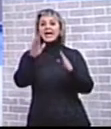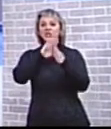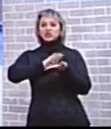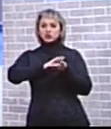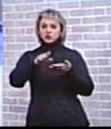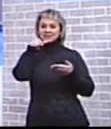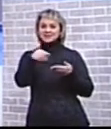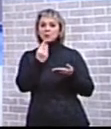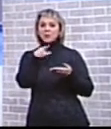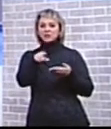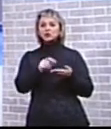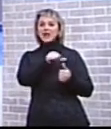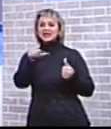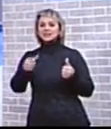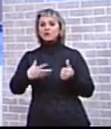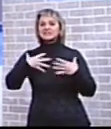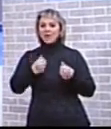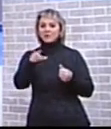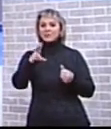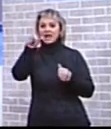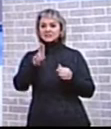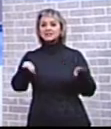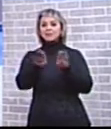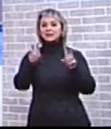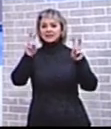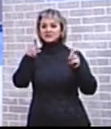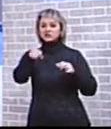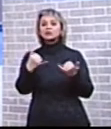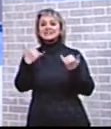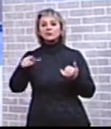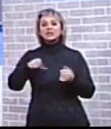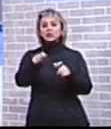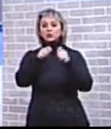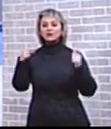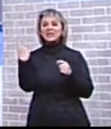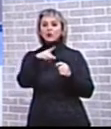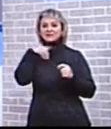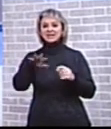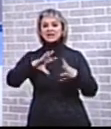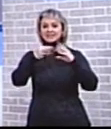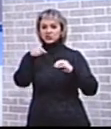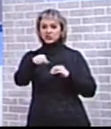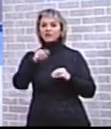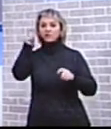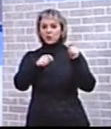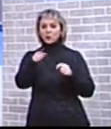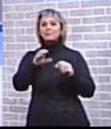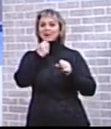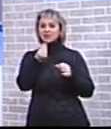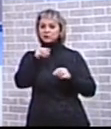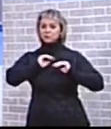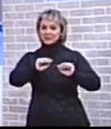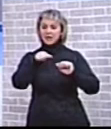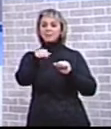Экологически чистые продукты – основа здоровья нации. Под таким девизом сегодня на Дону открылся второй Всероссийский форум продовольственной